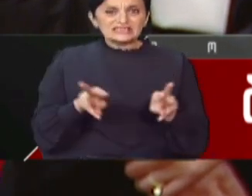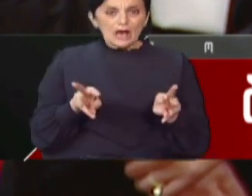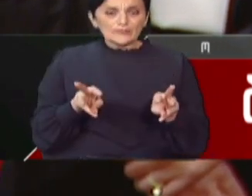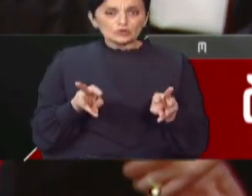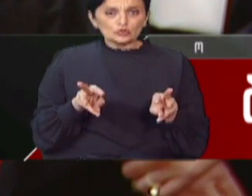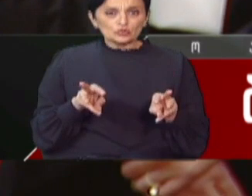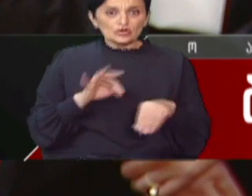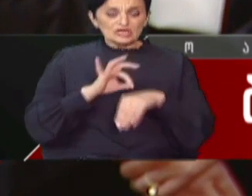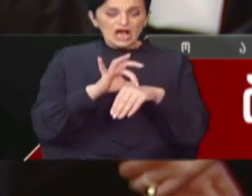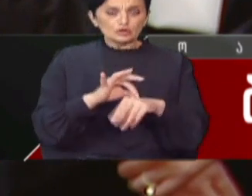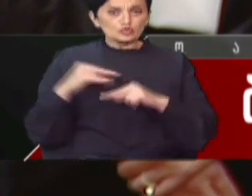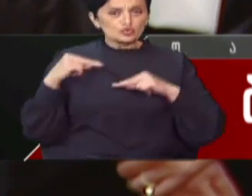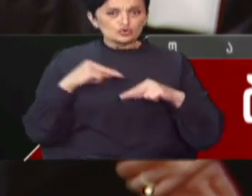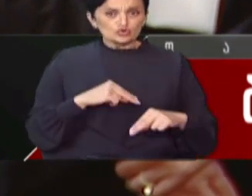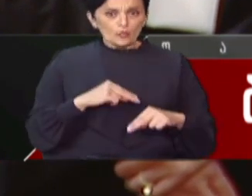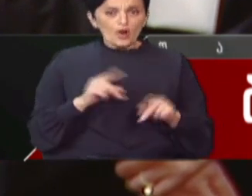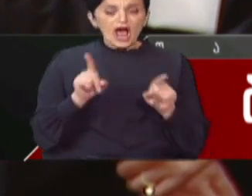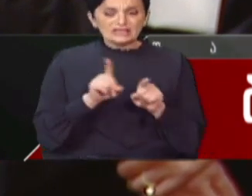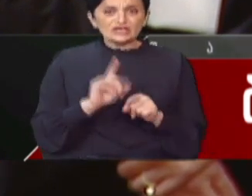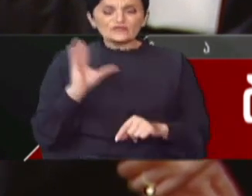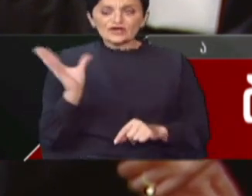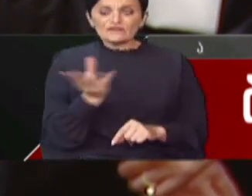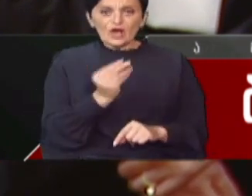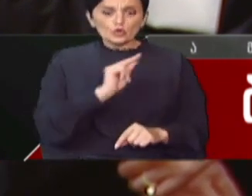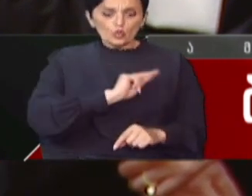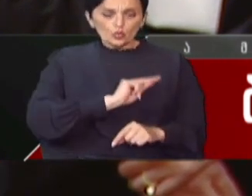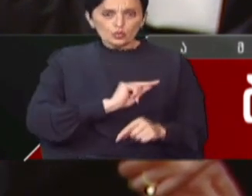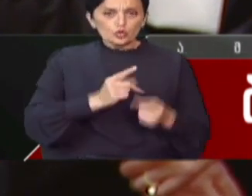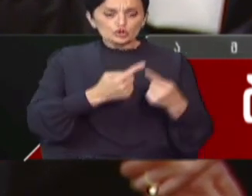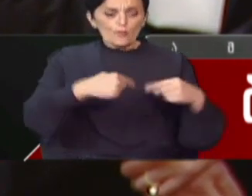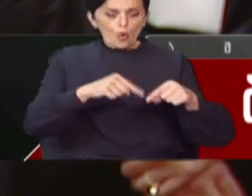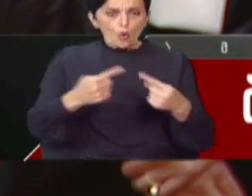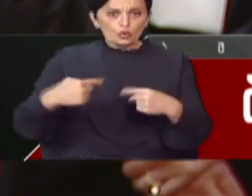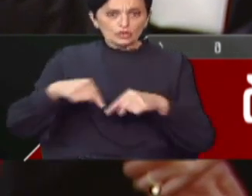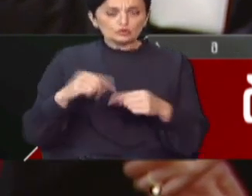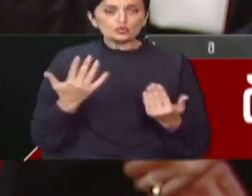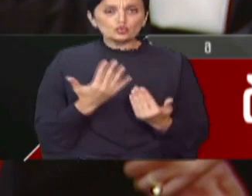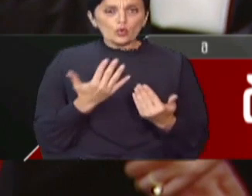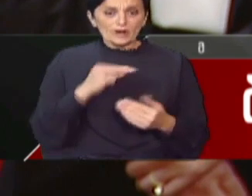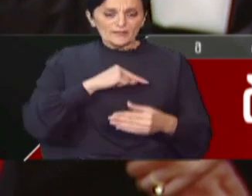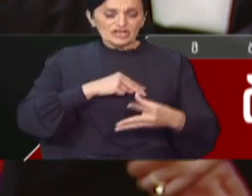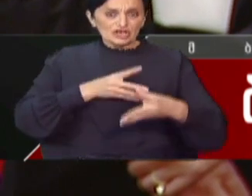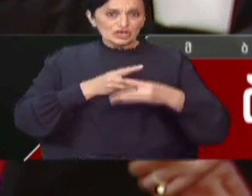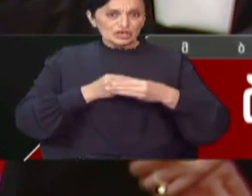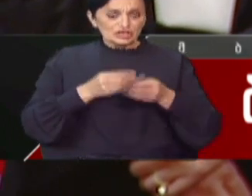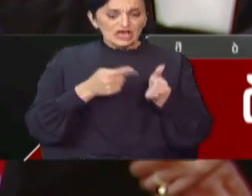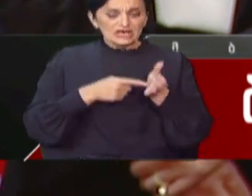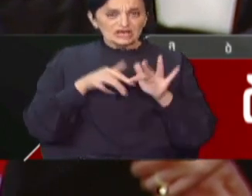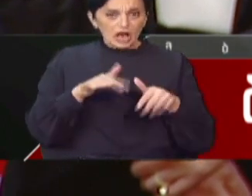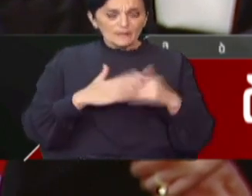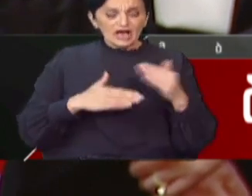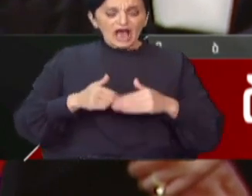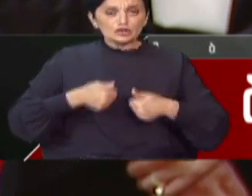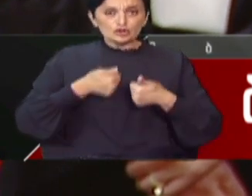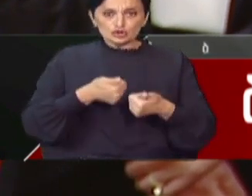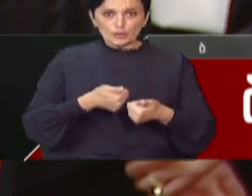სამინისტროს გაწეული შრომისათვის, ასევე ყველა იმ უწყებასა და ორგანიზაციას, რომლებმაც ითანამშრომლეს გამოძიებასთან და ხელი